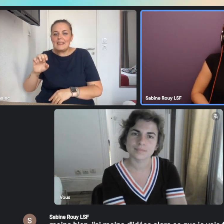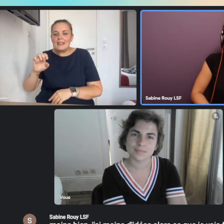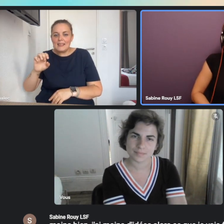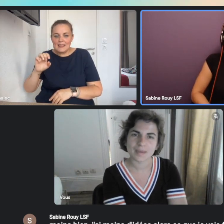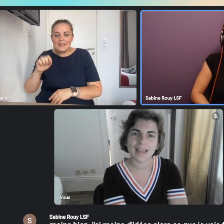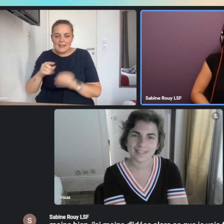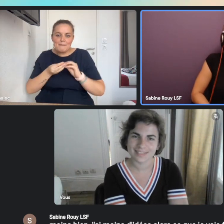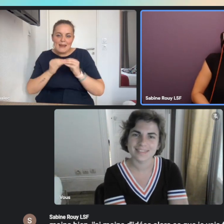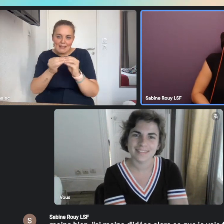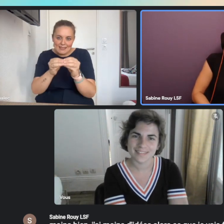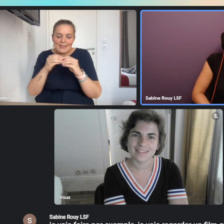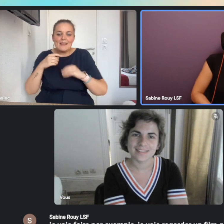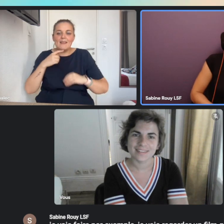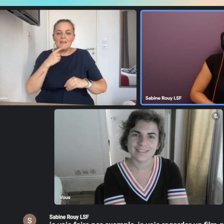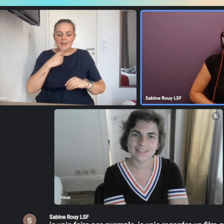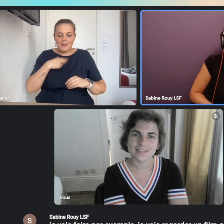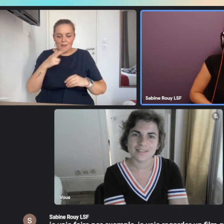maquettes,